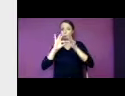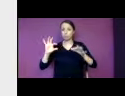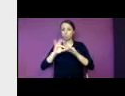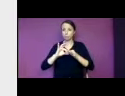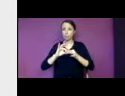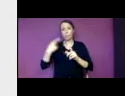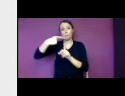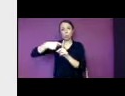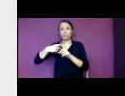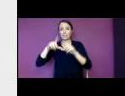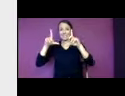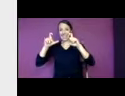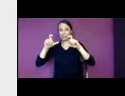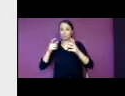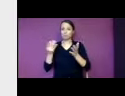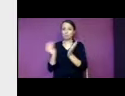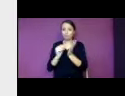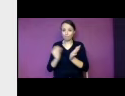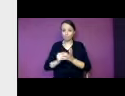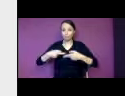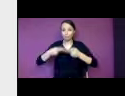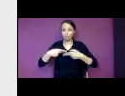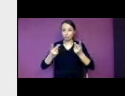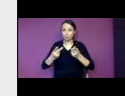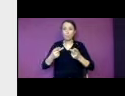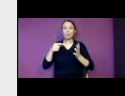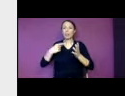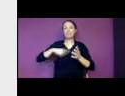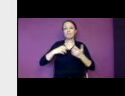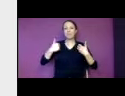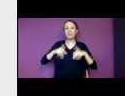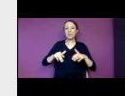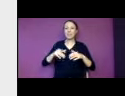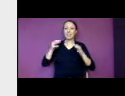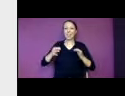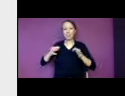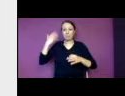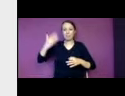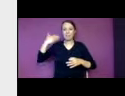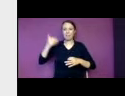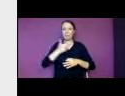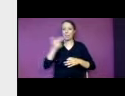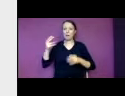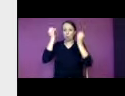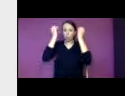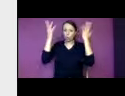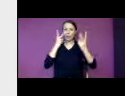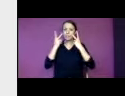zdjęcia. I teraz też nie rzecz w tym, żebyśmy tutaj robili jakiś wykład z kultury wizualnej i mediów